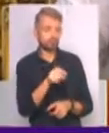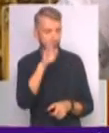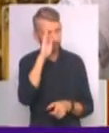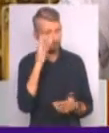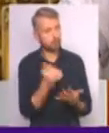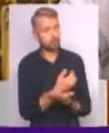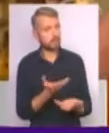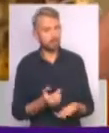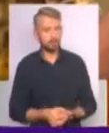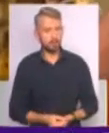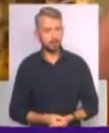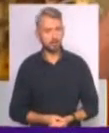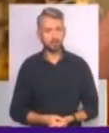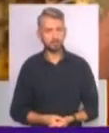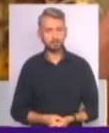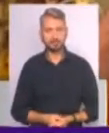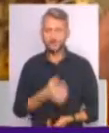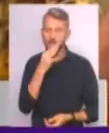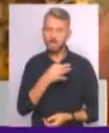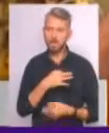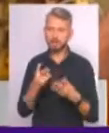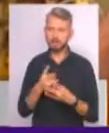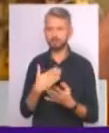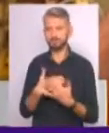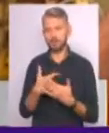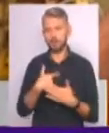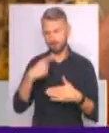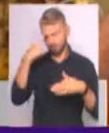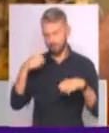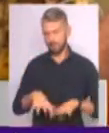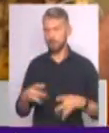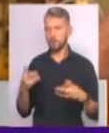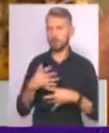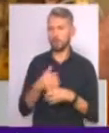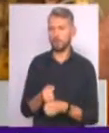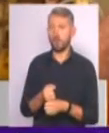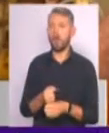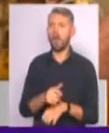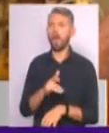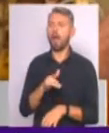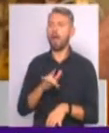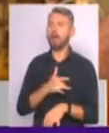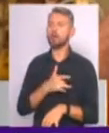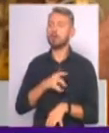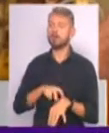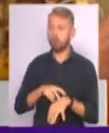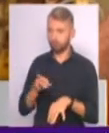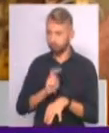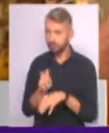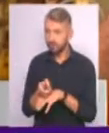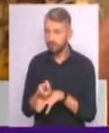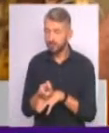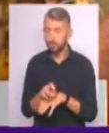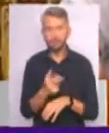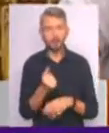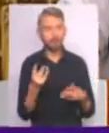да. От скажіть, треба, я вирішив худнути, треба сходити до кардіолога з тим, щоб да, зробити надо кардіограму? Так, треба подойти